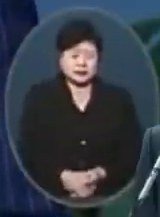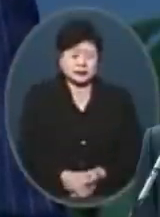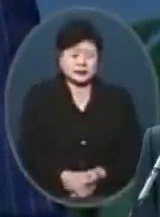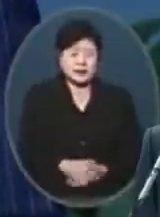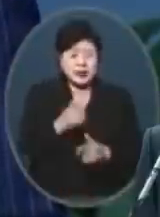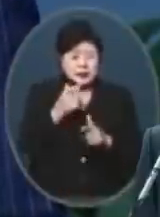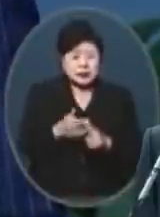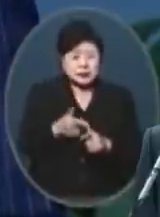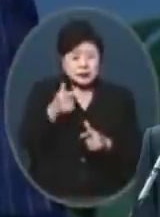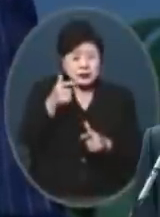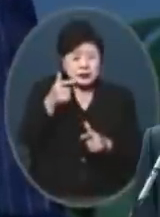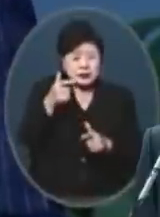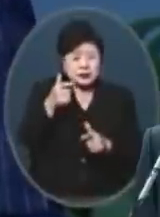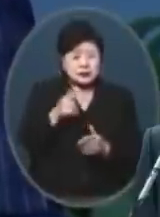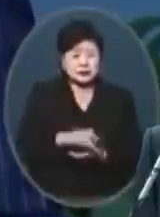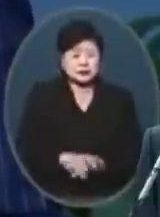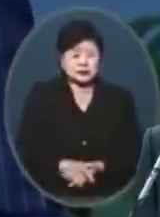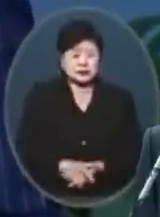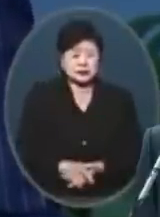예수님은